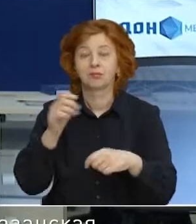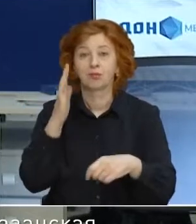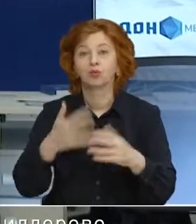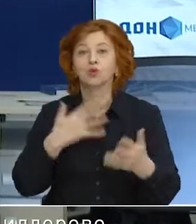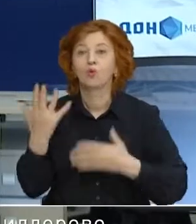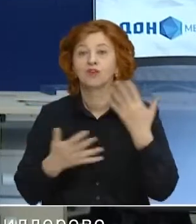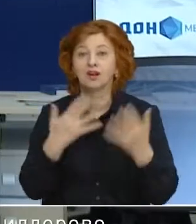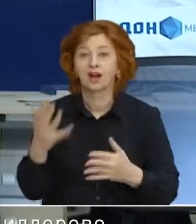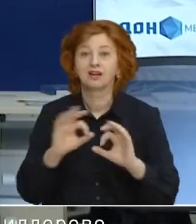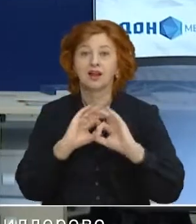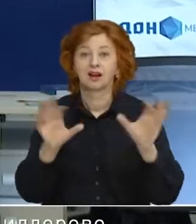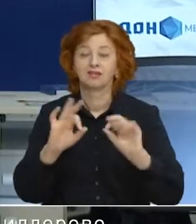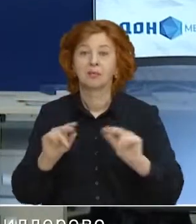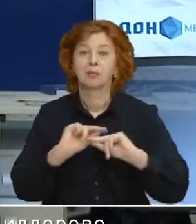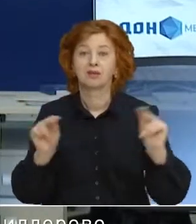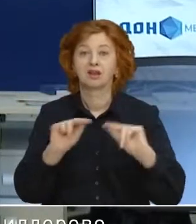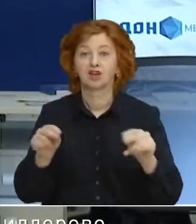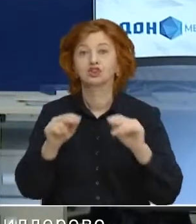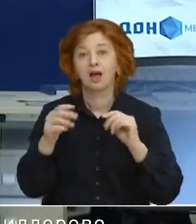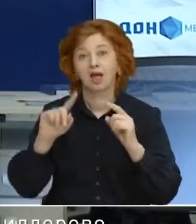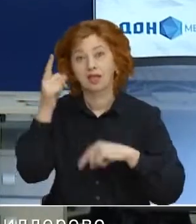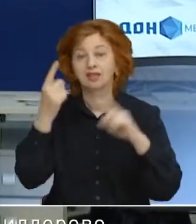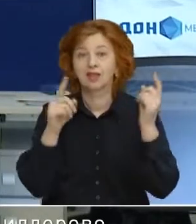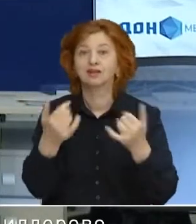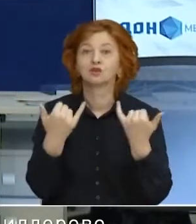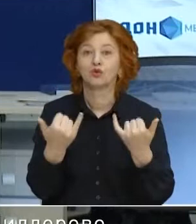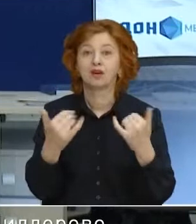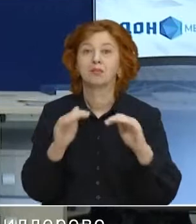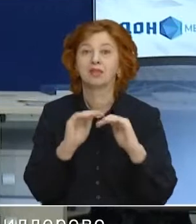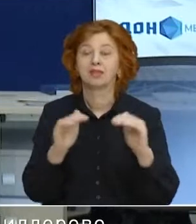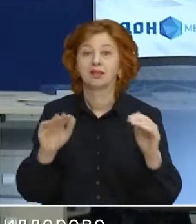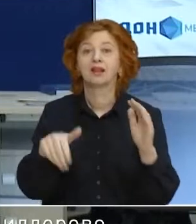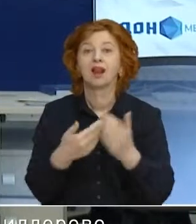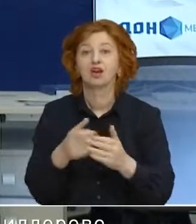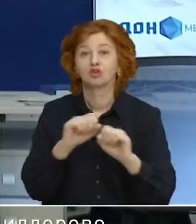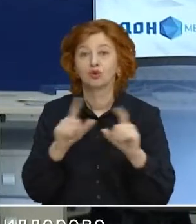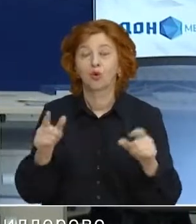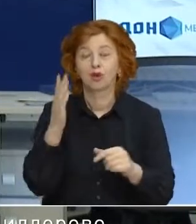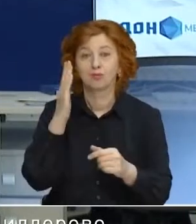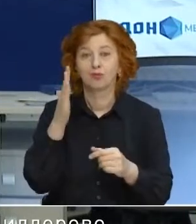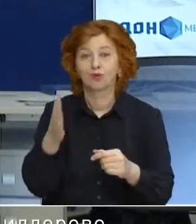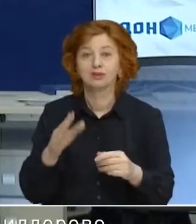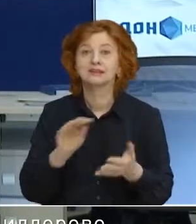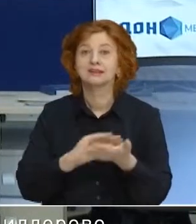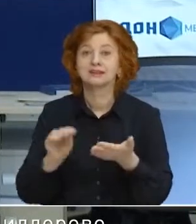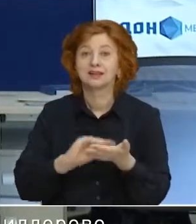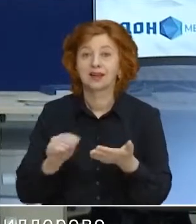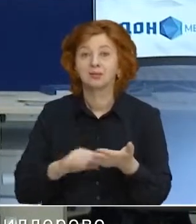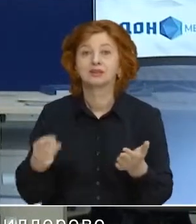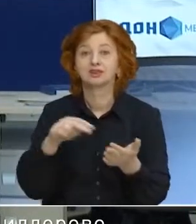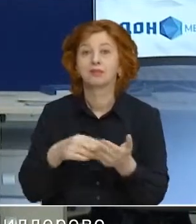увлекательно развивать педагогические идеи, понятные современным детям для школы будущего. С финалистами из Ростовской